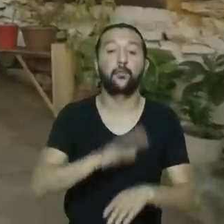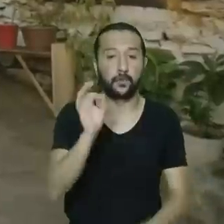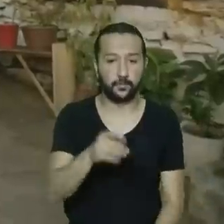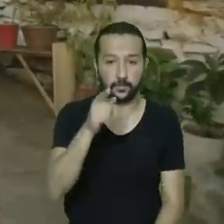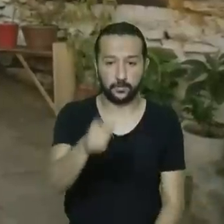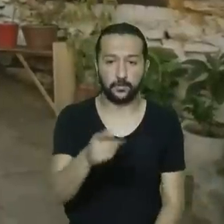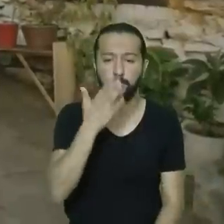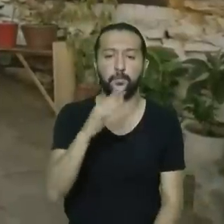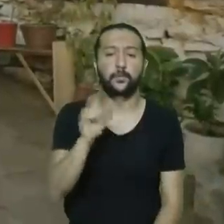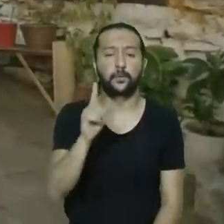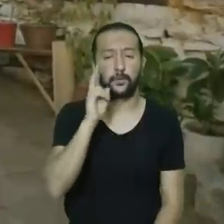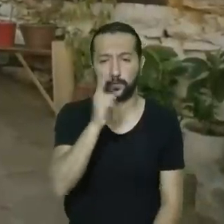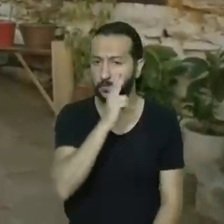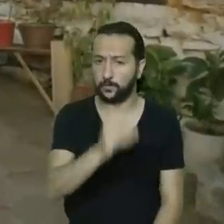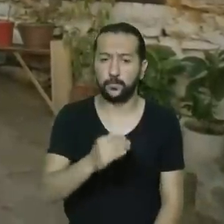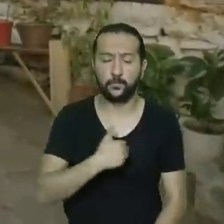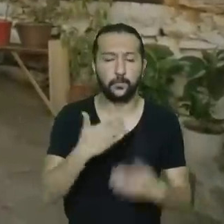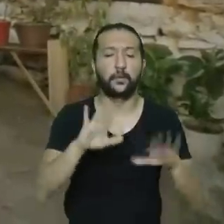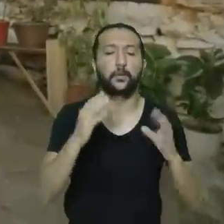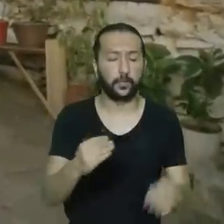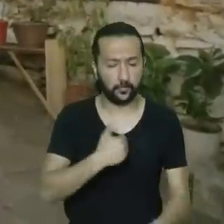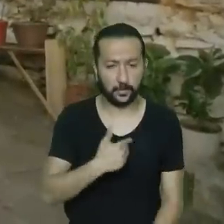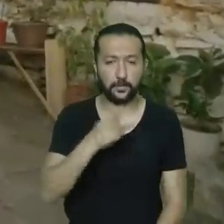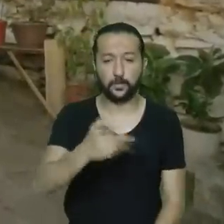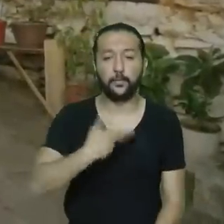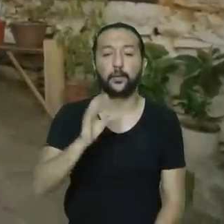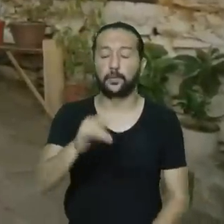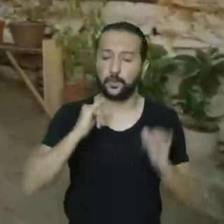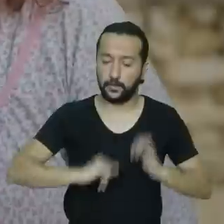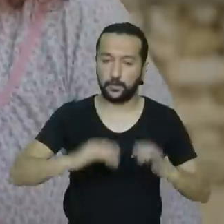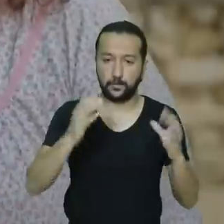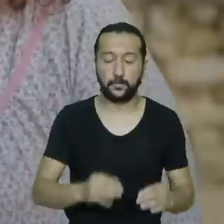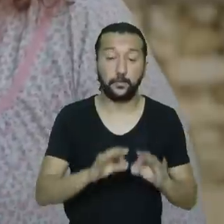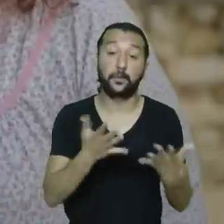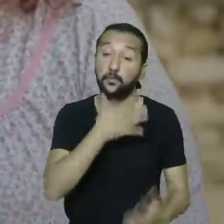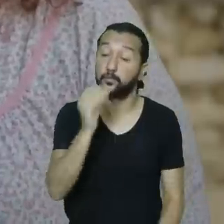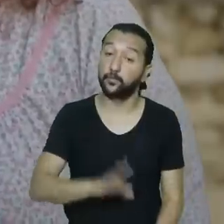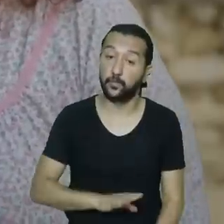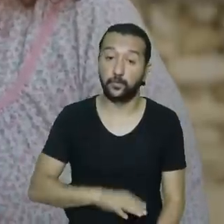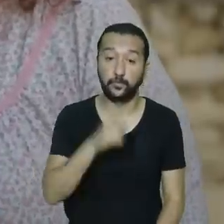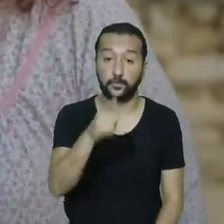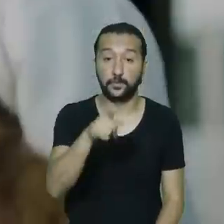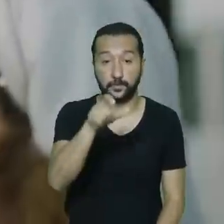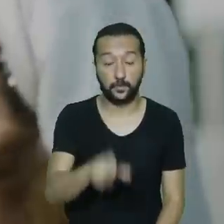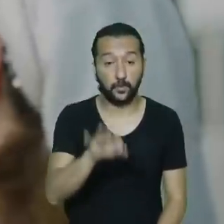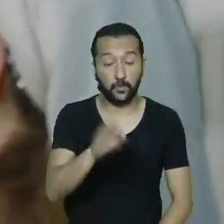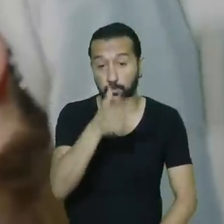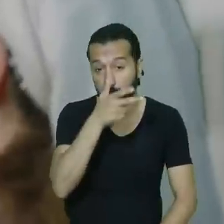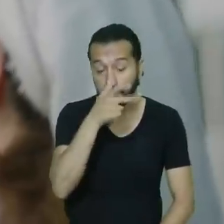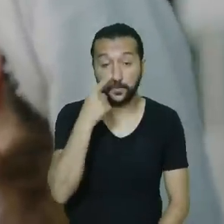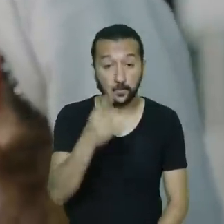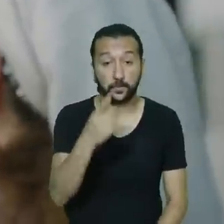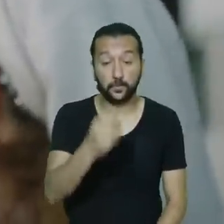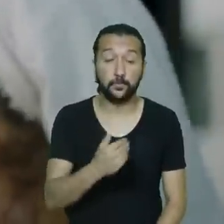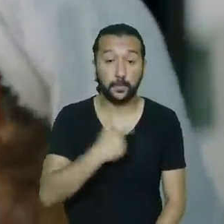mi? Yok yenge. İyiyim ben, merak etme sen. Rahat ol. Ne bileyim oğlum. Seni öyle üzgün